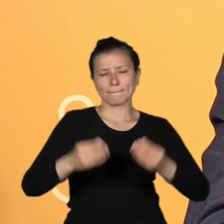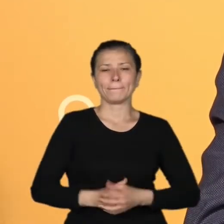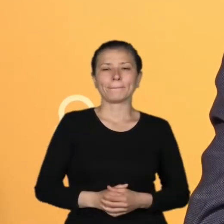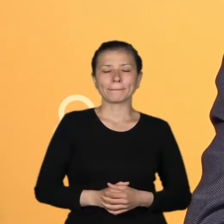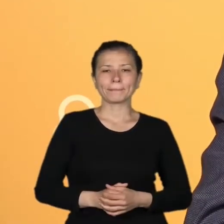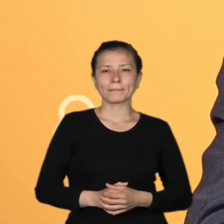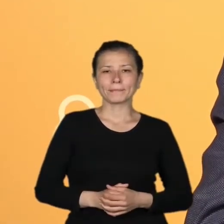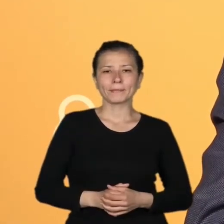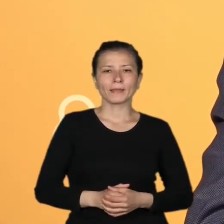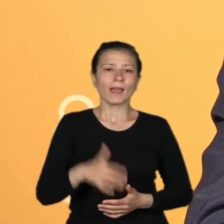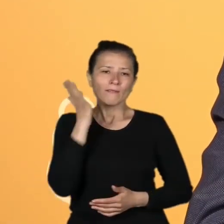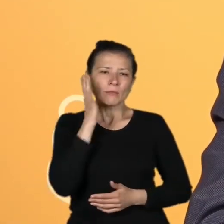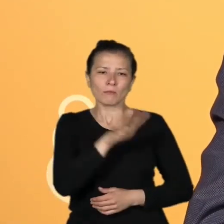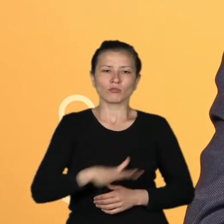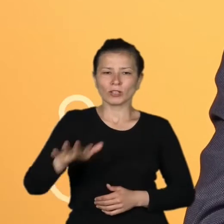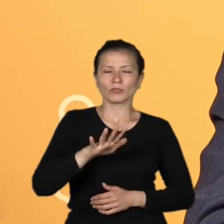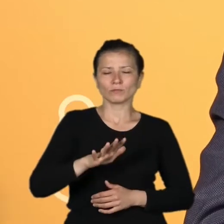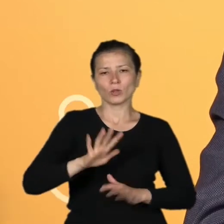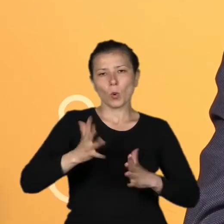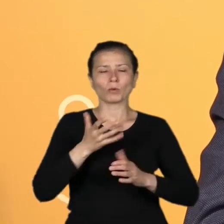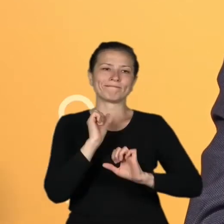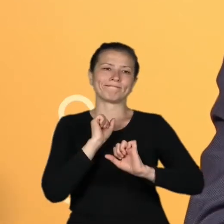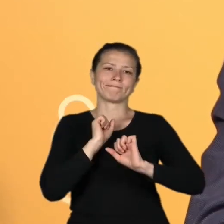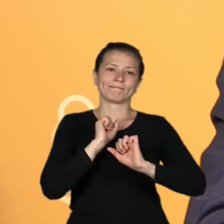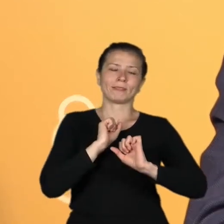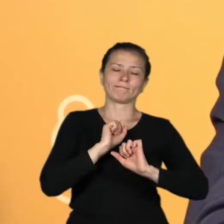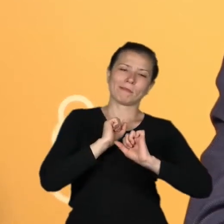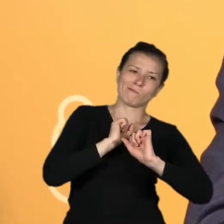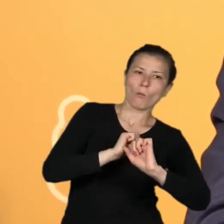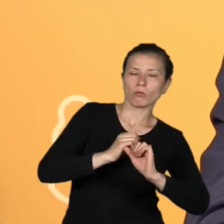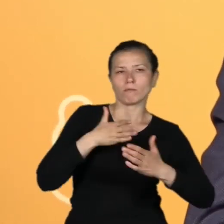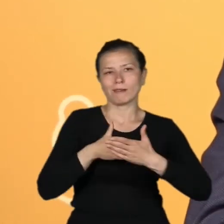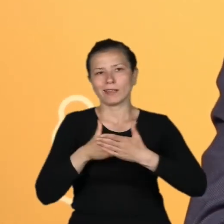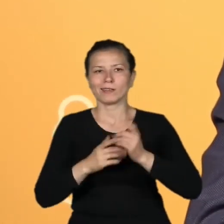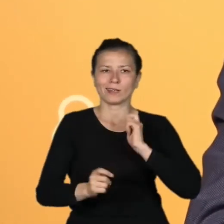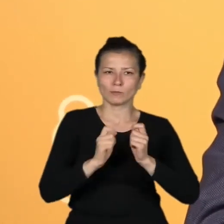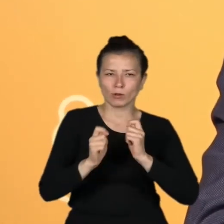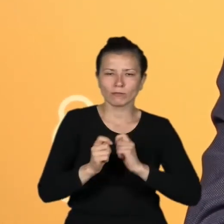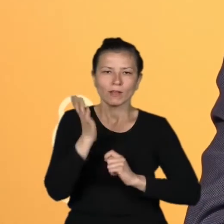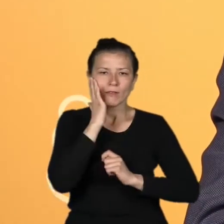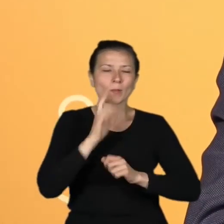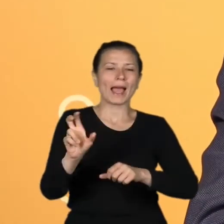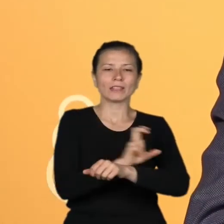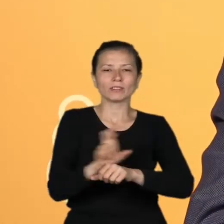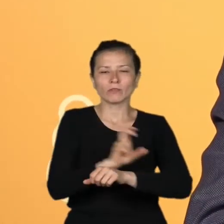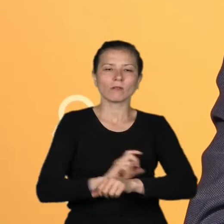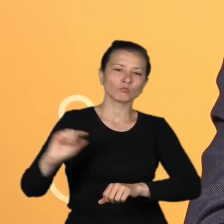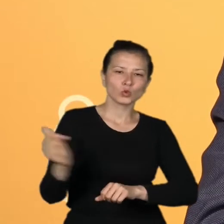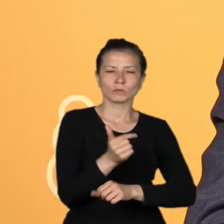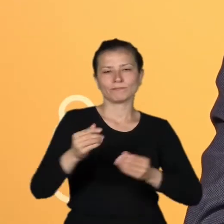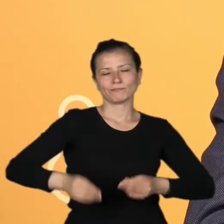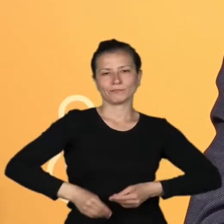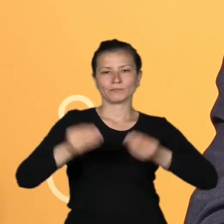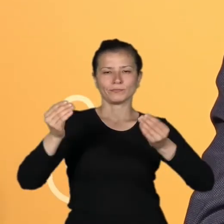Oczywiście ona stwarza pewien opór, chociażby barierę transportową, w związku z tym rzeczywiście ta infrastruktura musi być